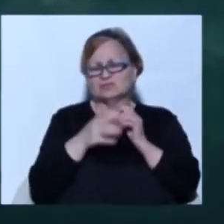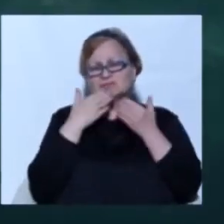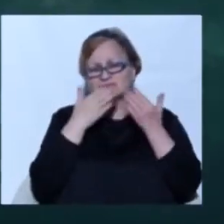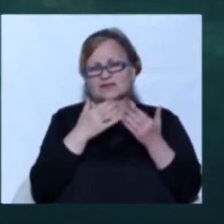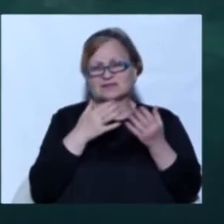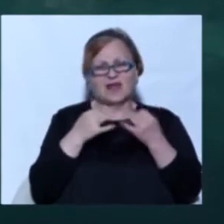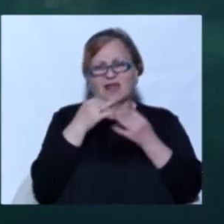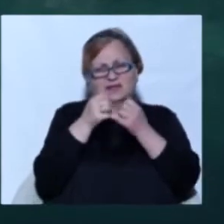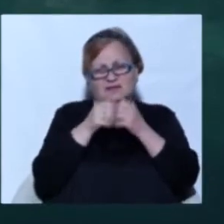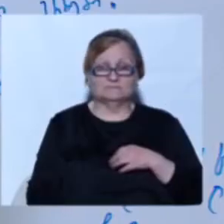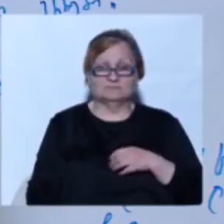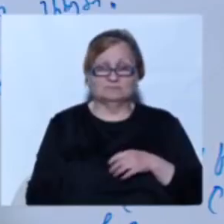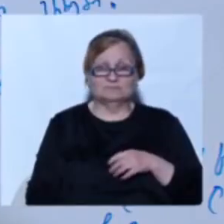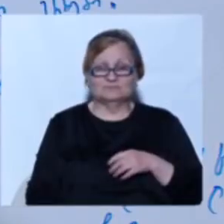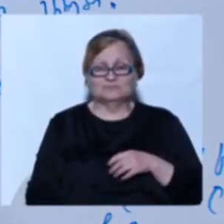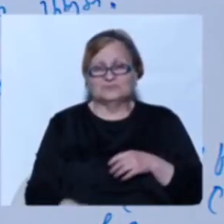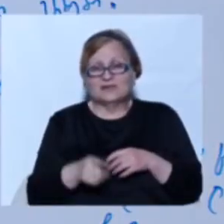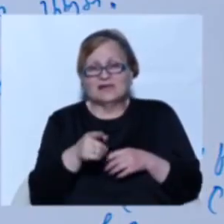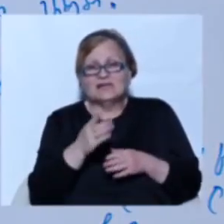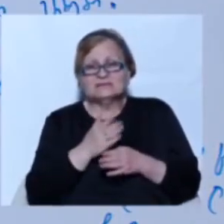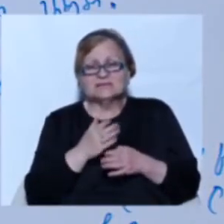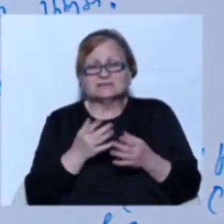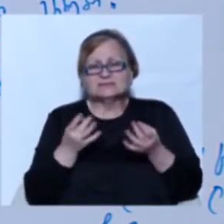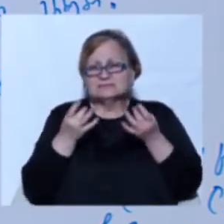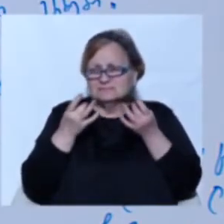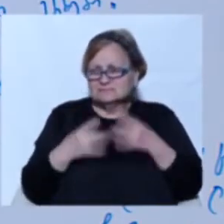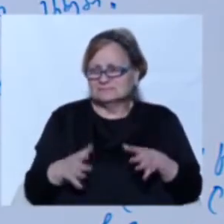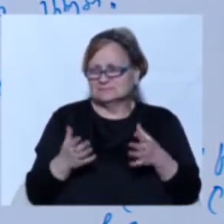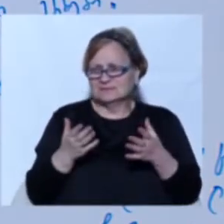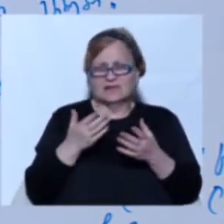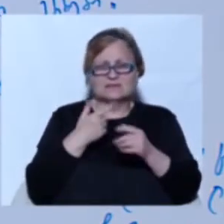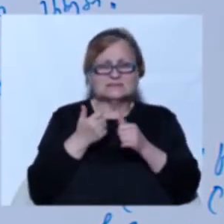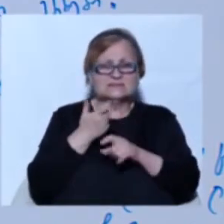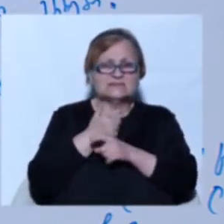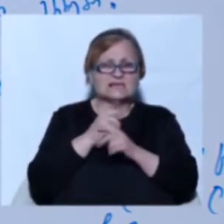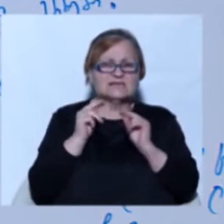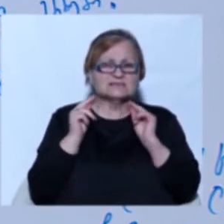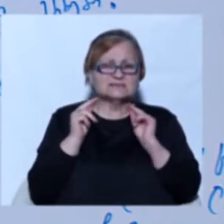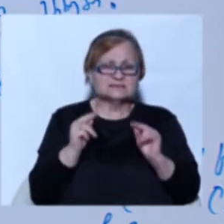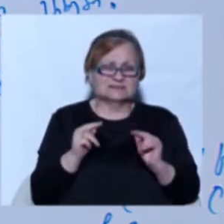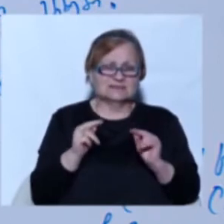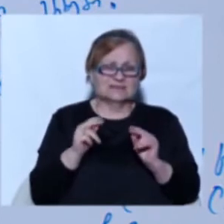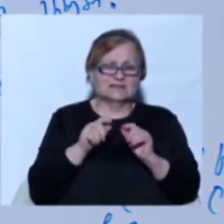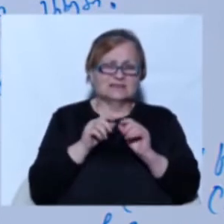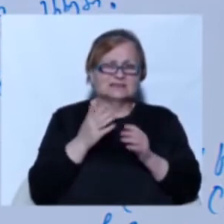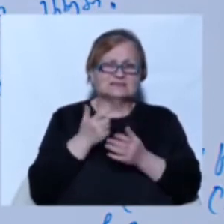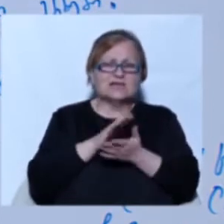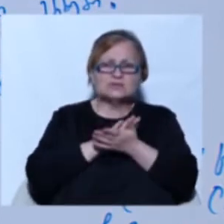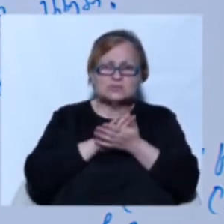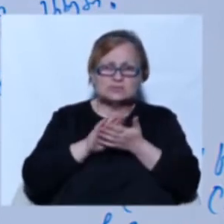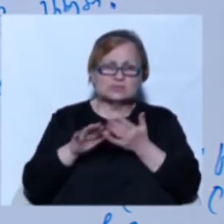კი არა. Აი ნახეთ როგორი უშუალობა, როგორი სიწრფელე ანა კალანდაძის